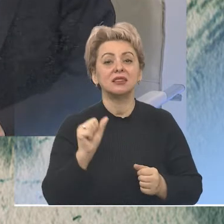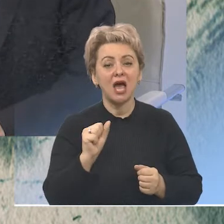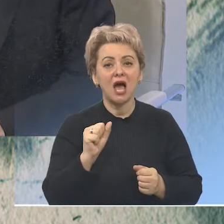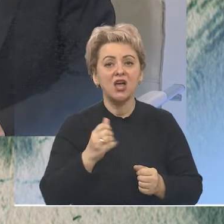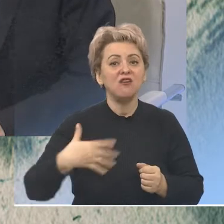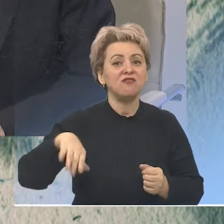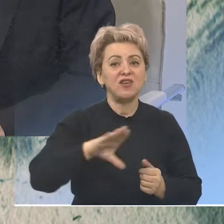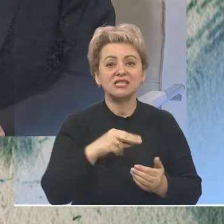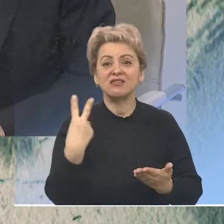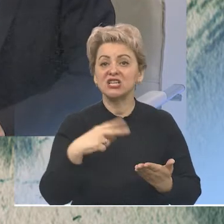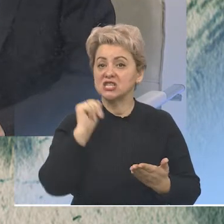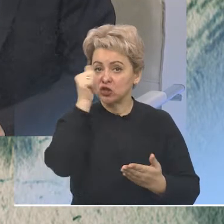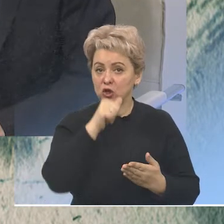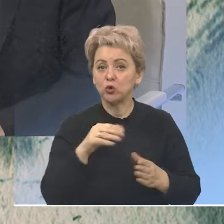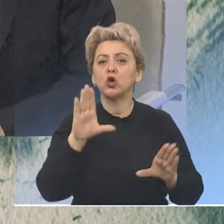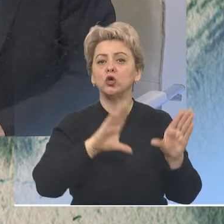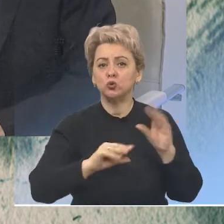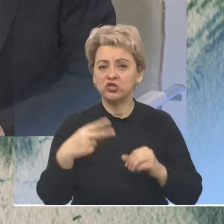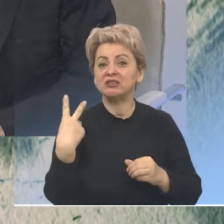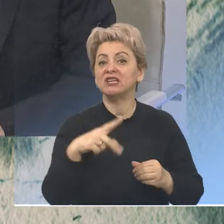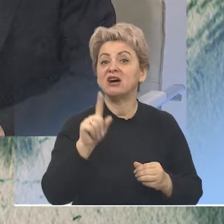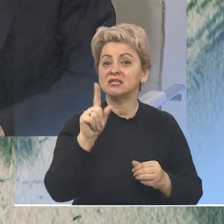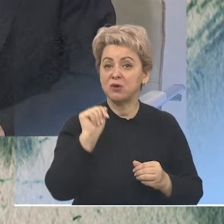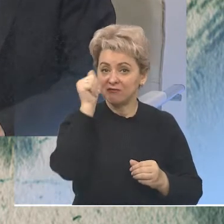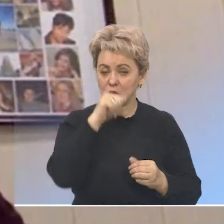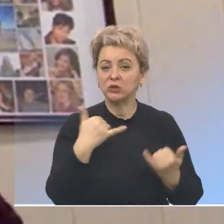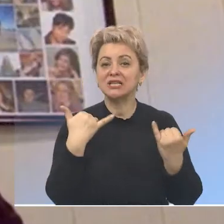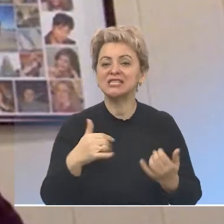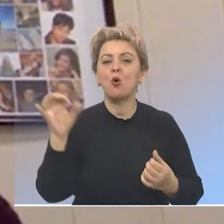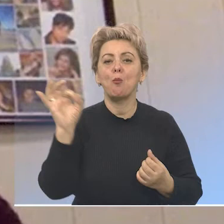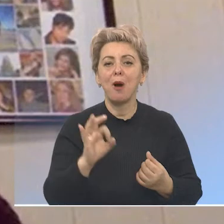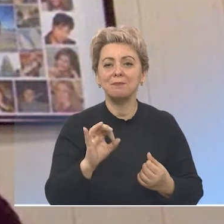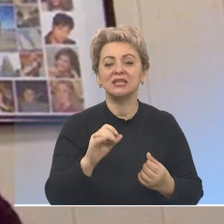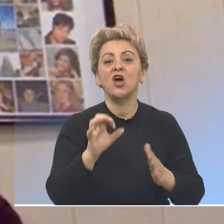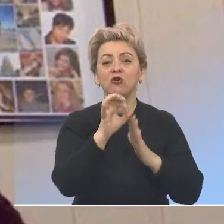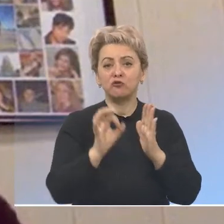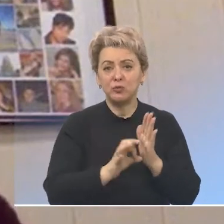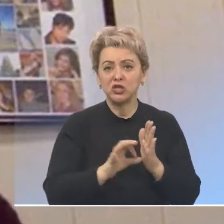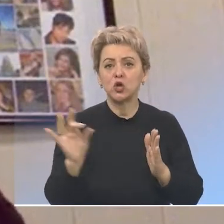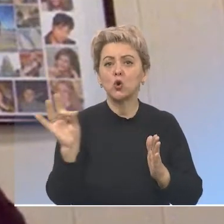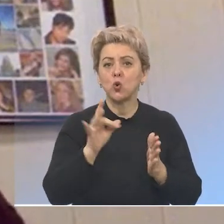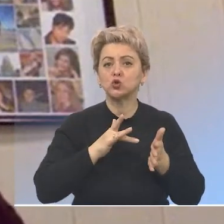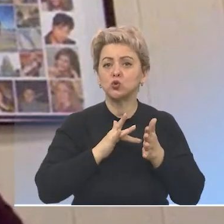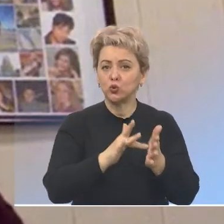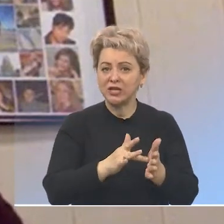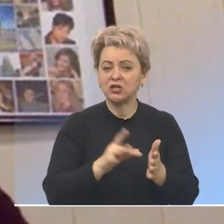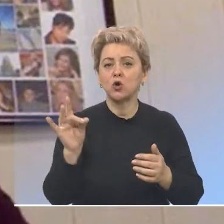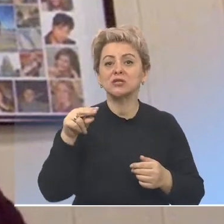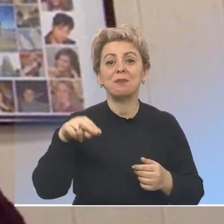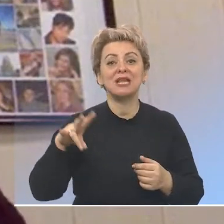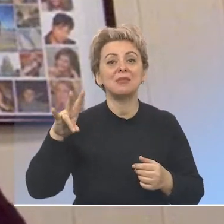на весь 2020 год и даже учитывая 2021. На сегодняшний момент и, в принципе, Ростуризм